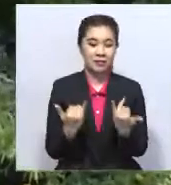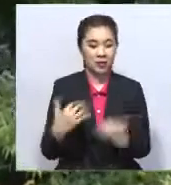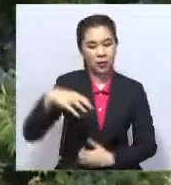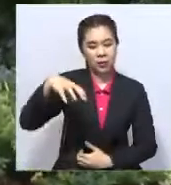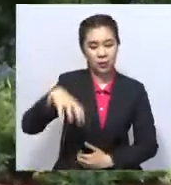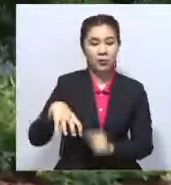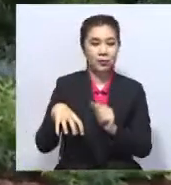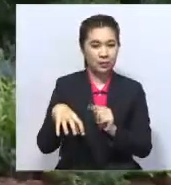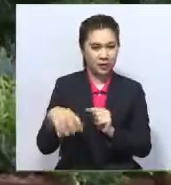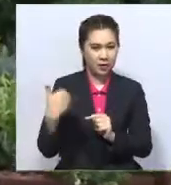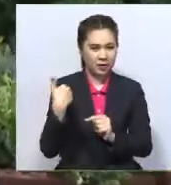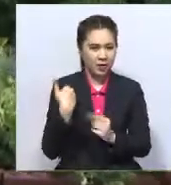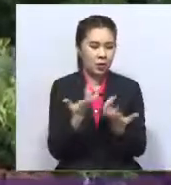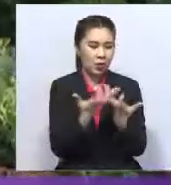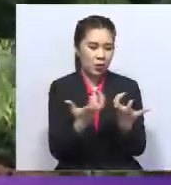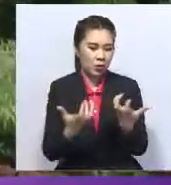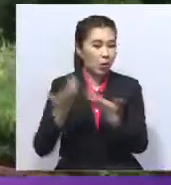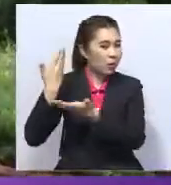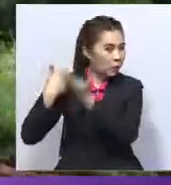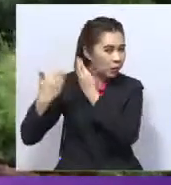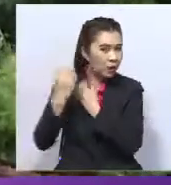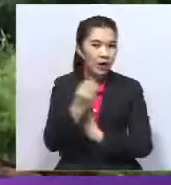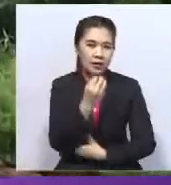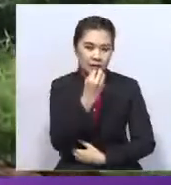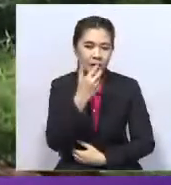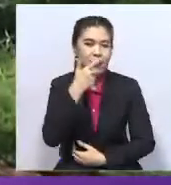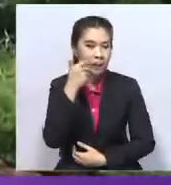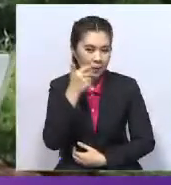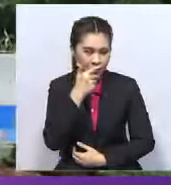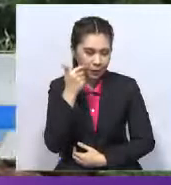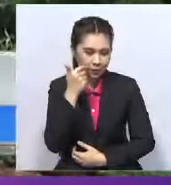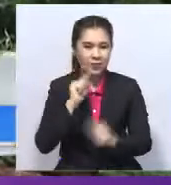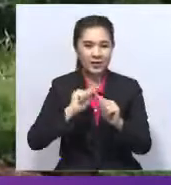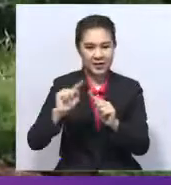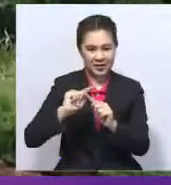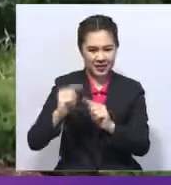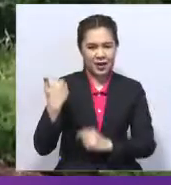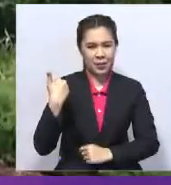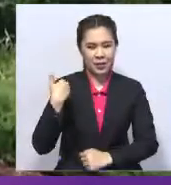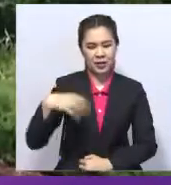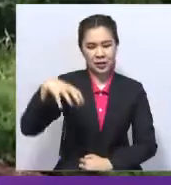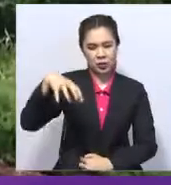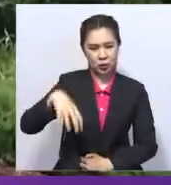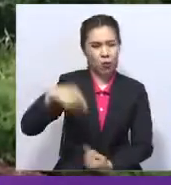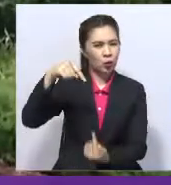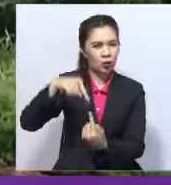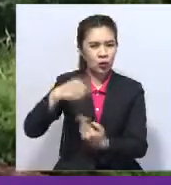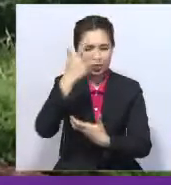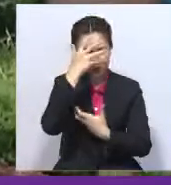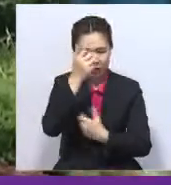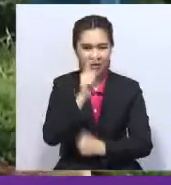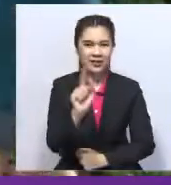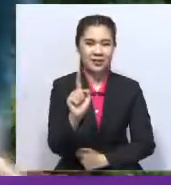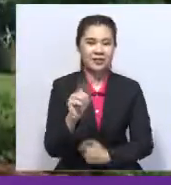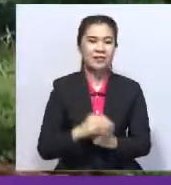จะมีการจำหน่ายผลิตภัณฑ์โบราณอาหารและขนมไทยโบราณแล้วนะครับยังมีอีกหนึ่งจุดที่น่าสนใจไม่แพ้กันนะครับนั่นก็